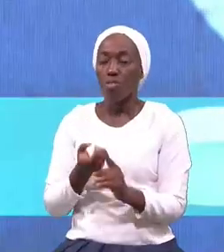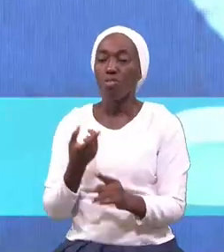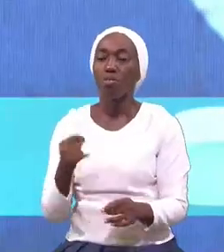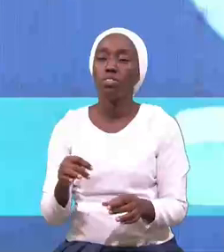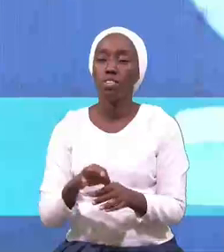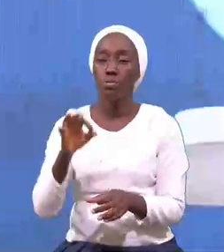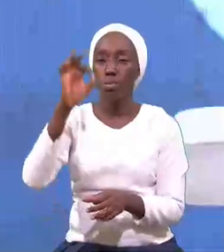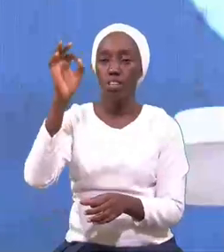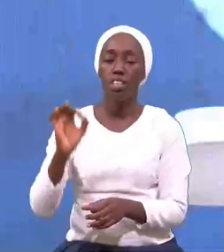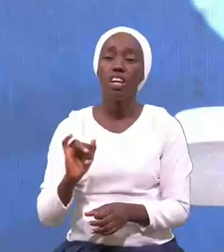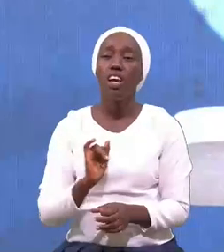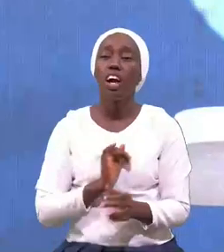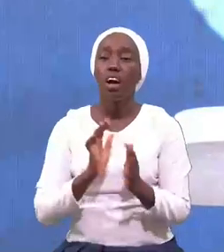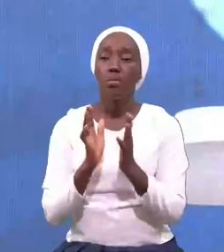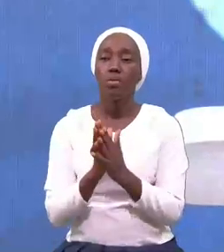de Dieu.